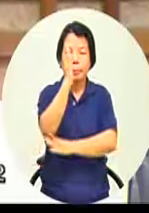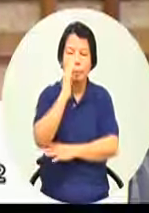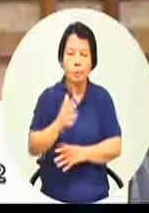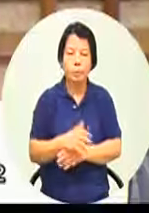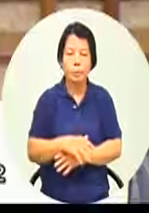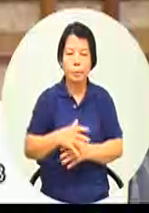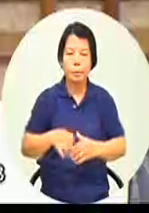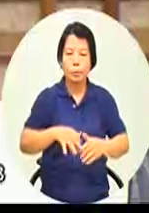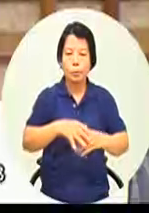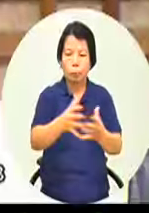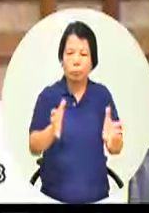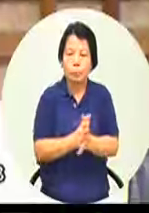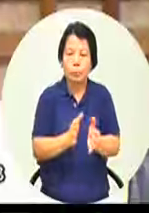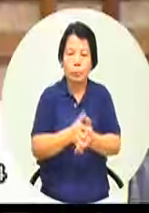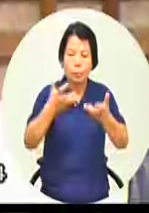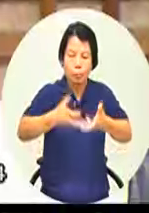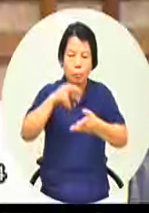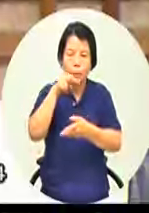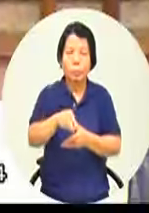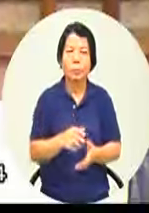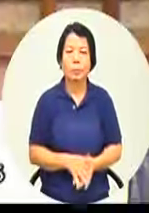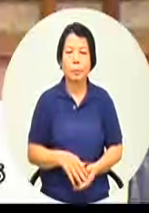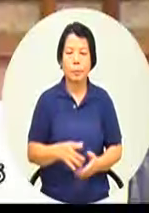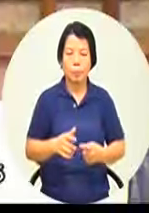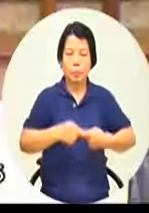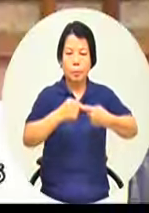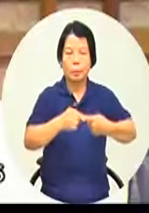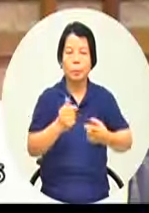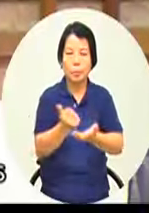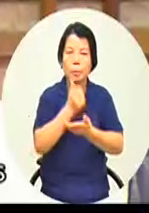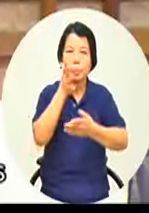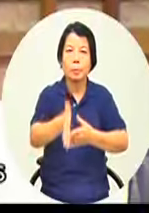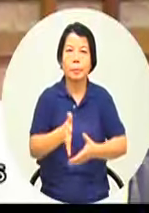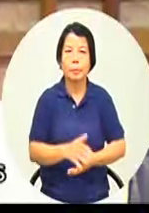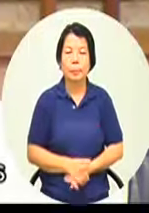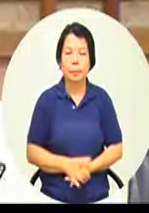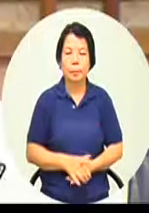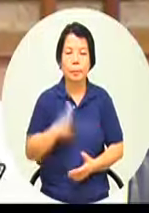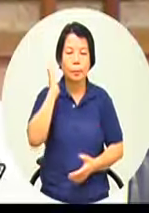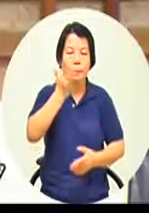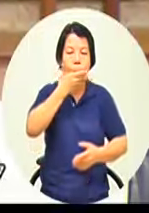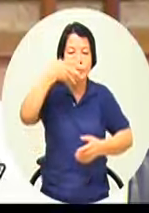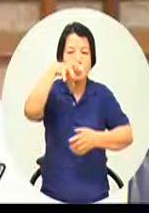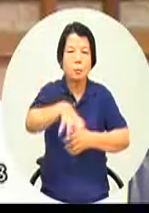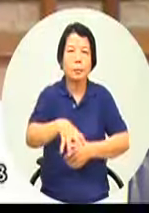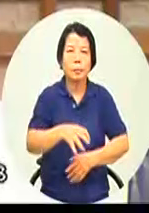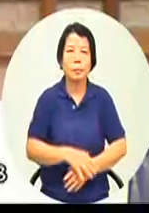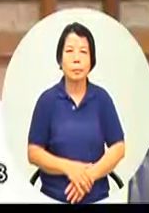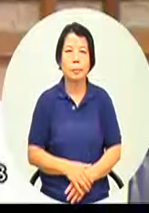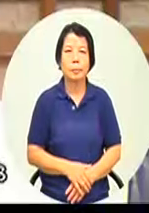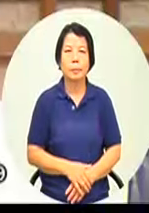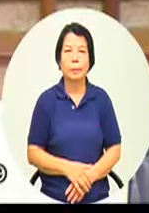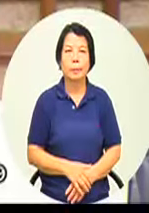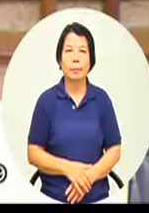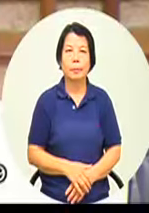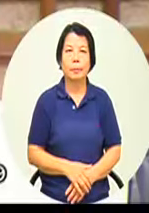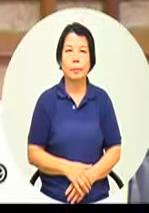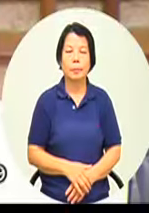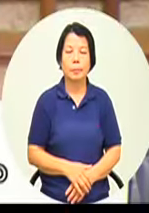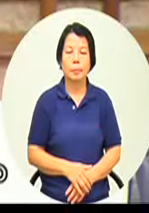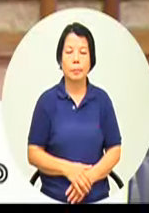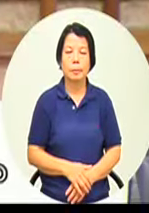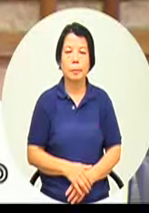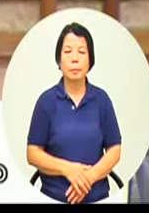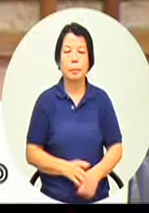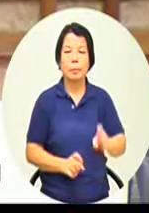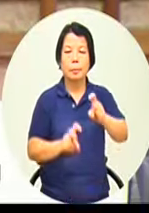哈。第一个，本席想请教我们的水利局哈，我们